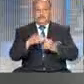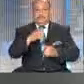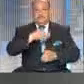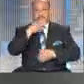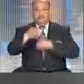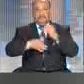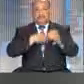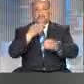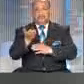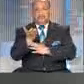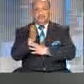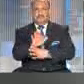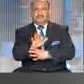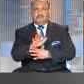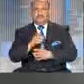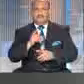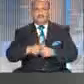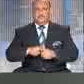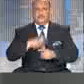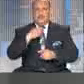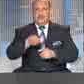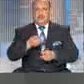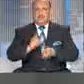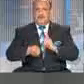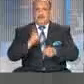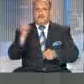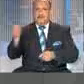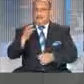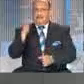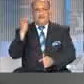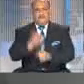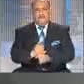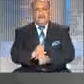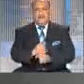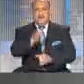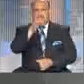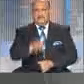في حق الشهداء التي يجب تداركها.